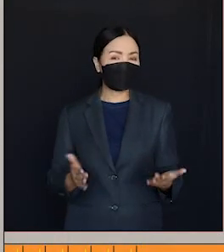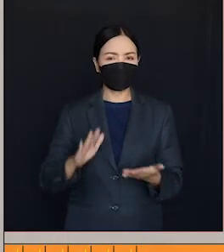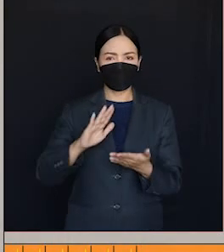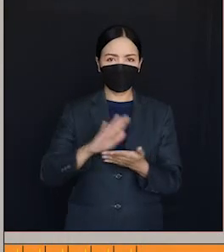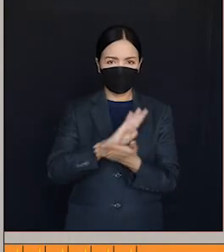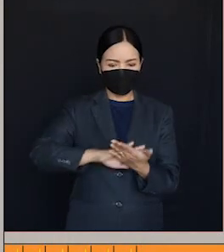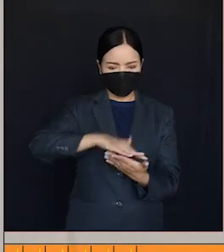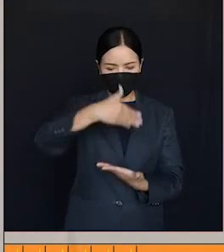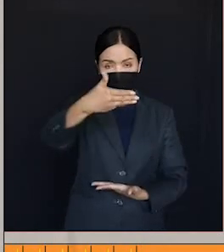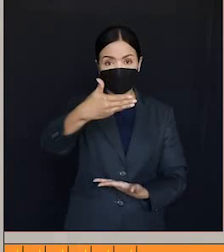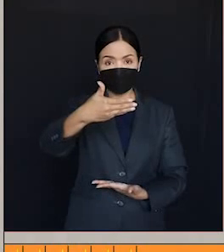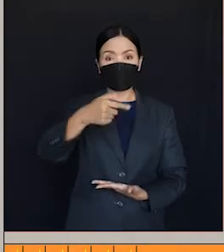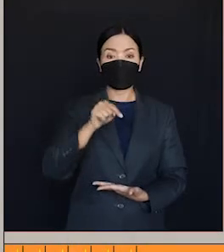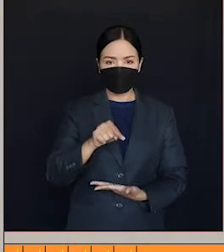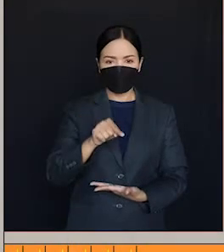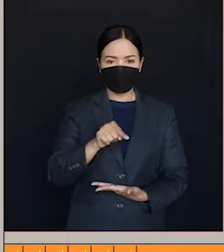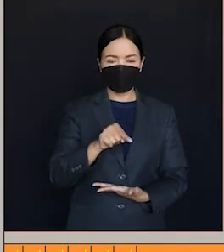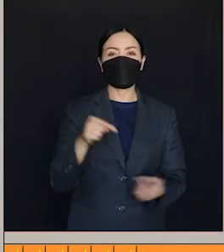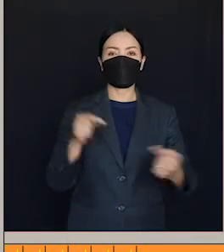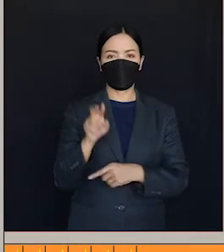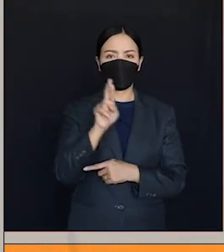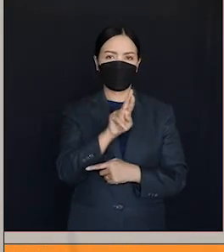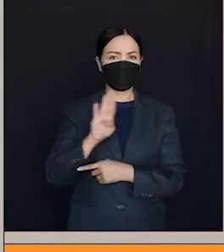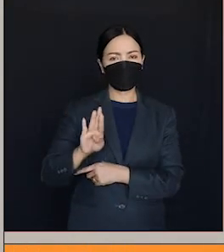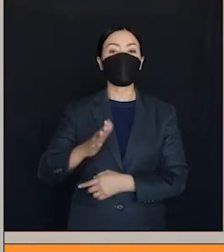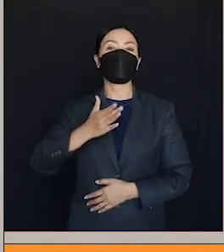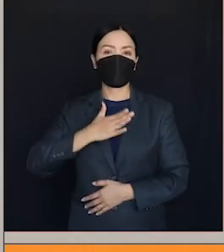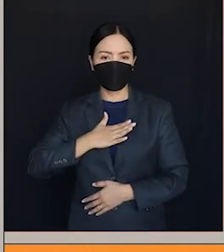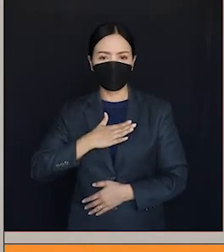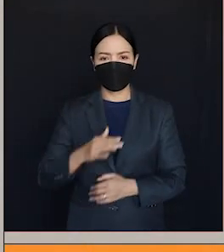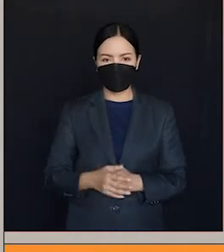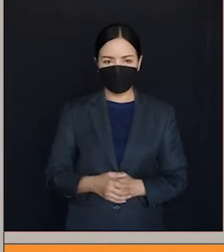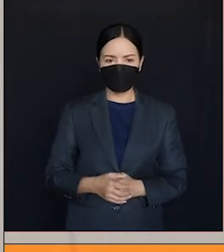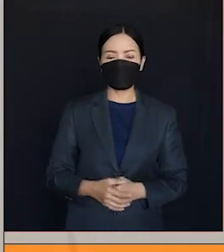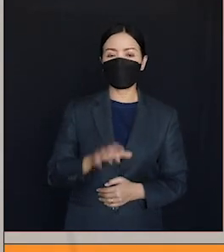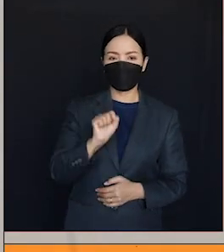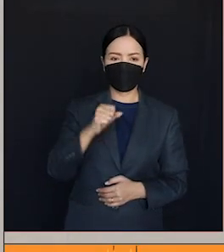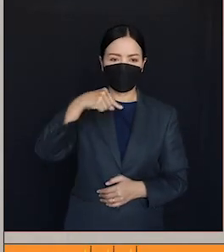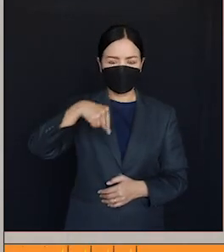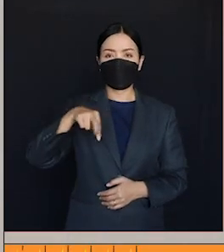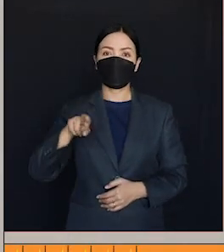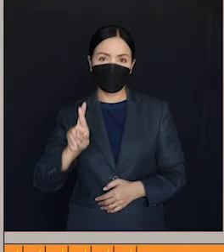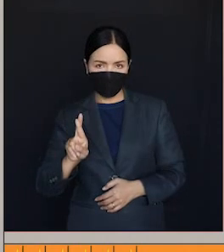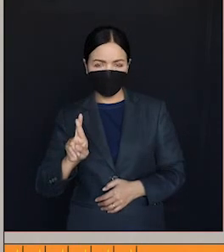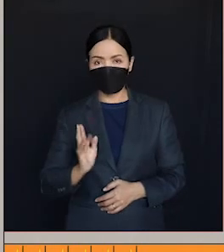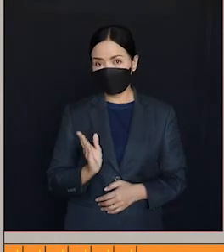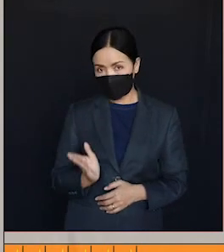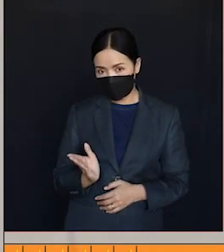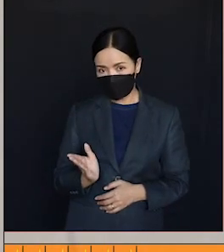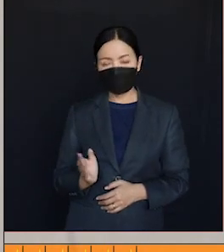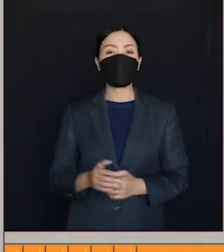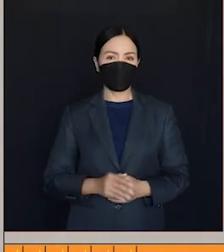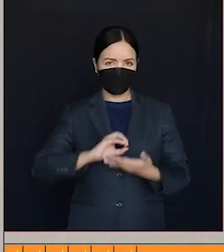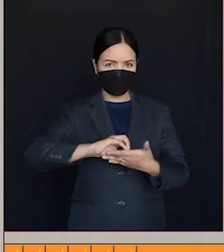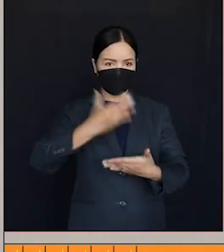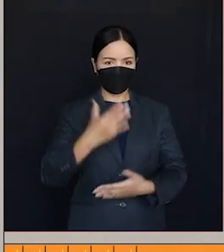สารเดียวกันเนี้ยมาที่ระบบของเราระบบที่เราเรียกว่า SQR SQR ระบบนี้ก็จะมี